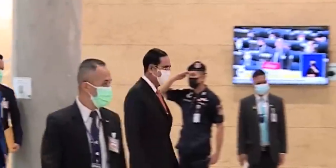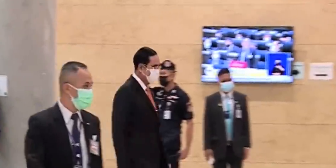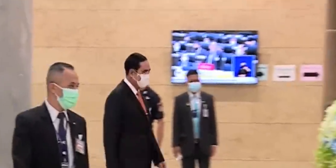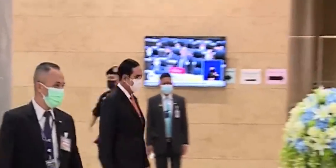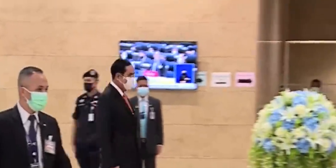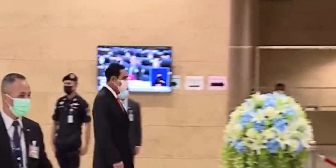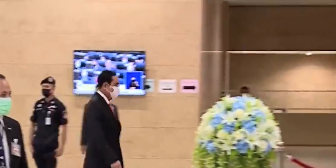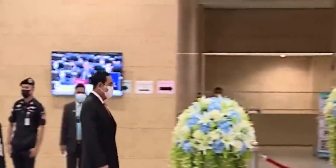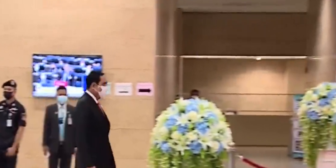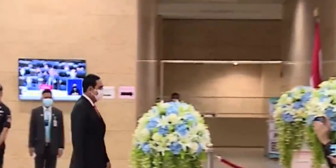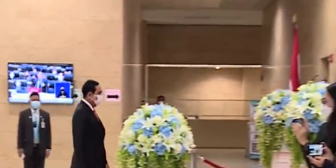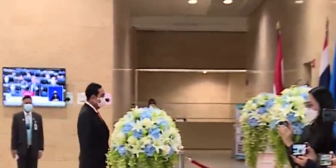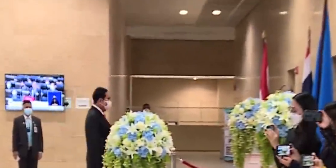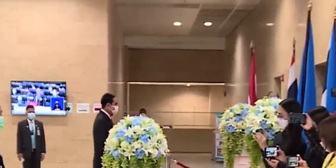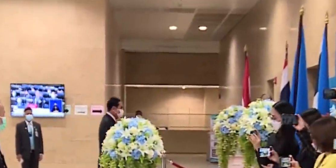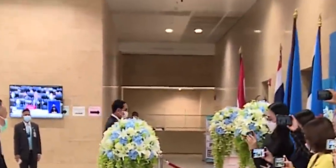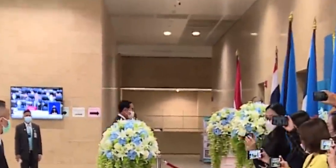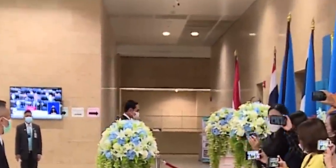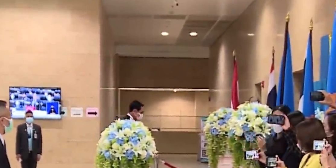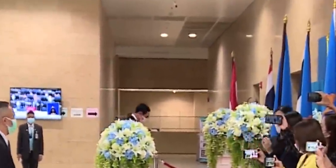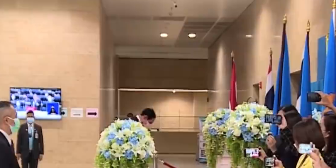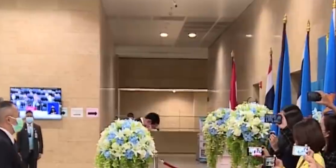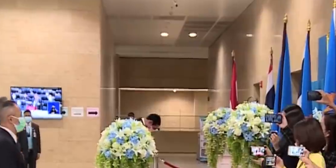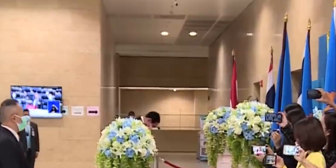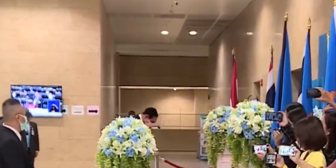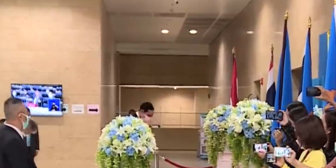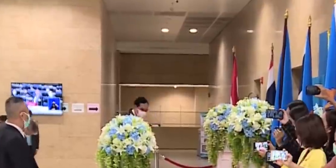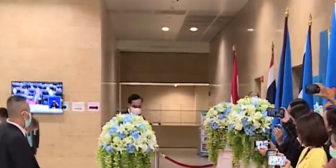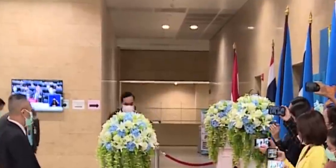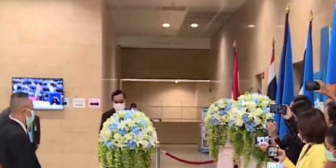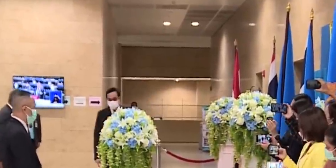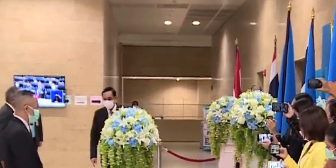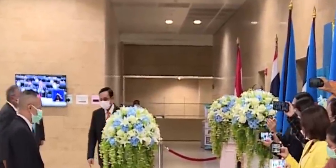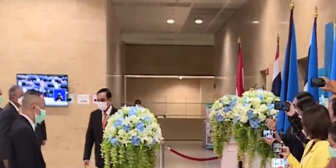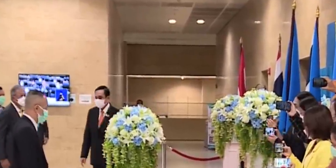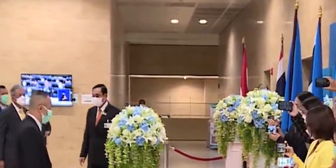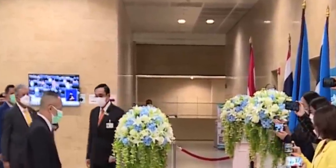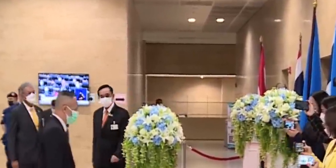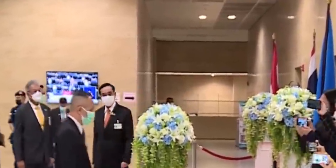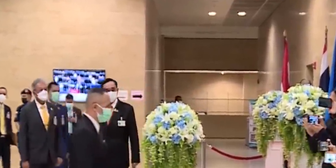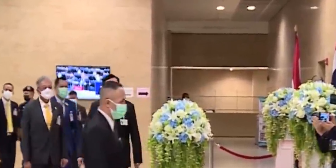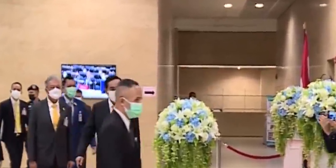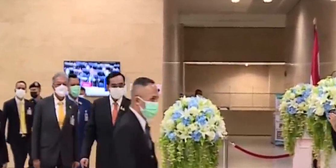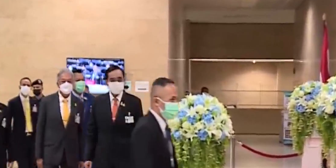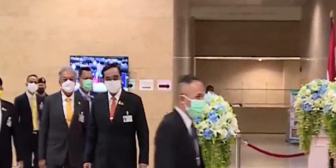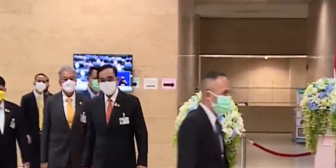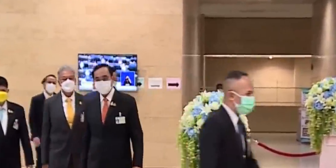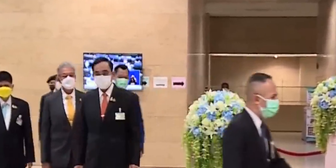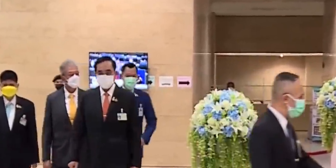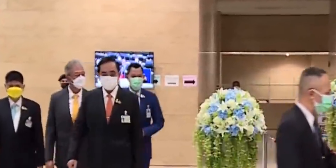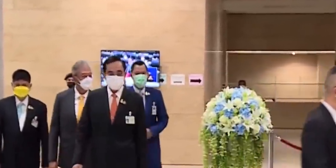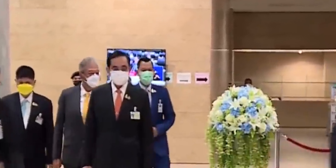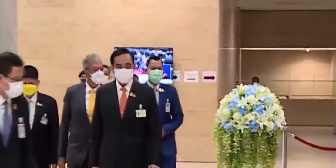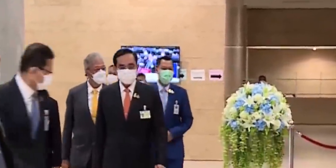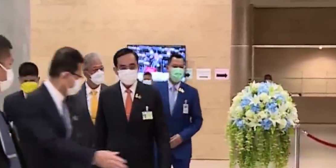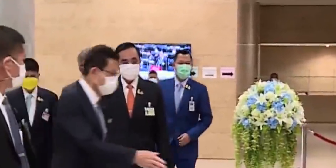วันนี้มีความเคลื่อนไหวหลายเรื่องนะครับโดยเฉพาะอย่างยิ่งเรื่องของการเมืองซึ่งเข้มข้นเป็นวันที่2ในเวลาที่การอภิปรายไม่วางใจเดินหน้ามา